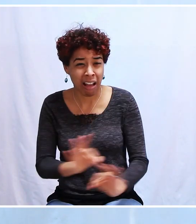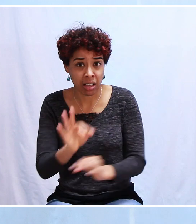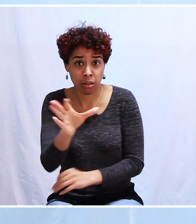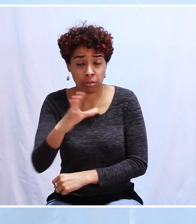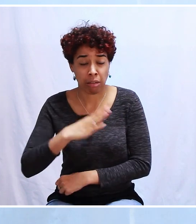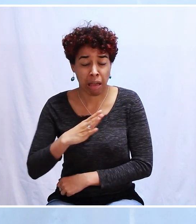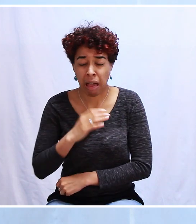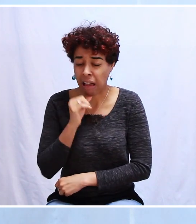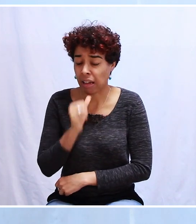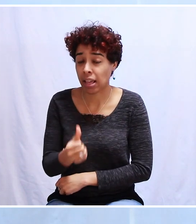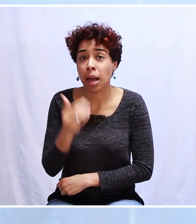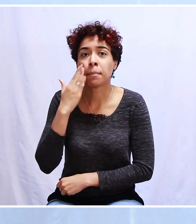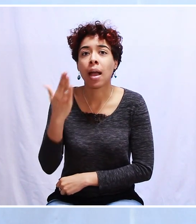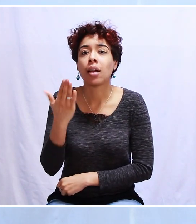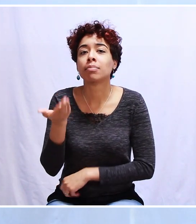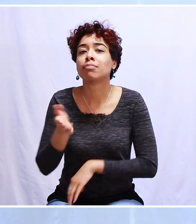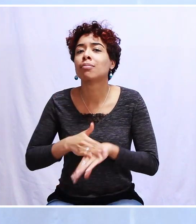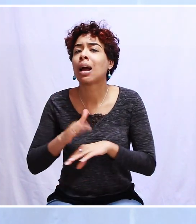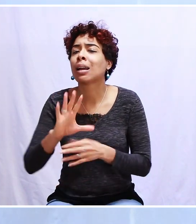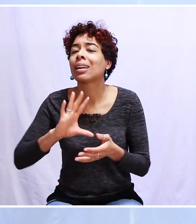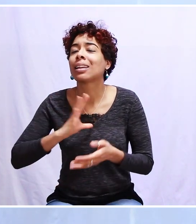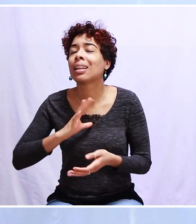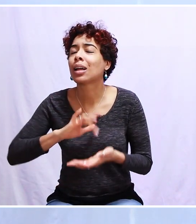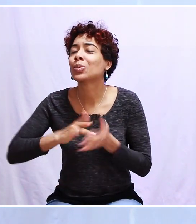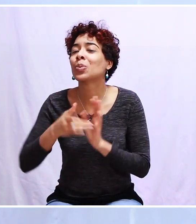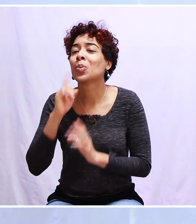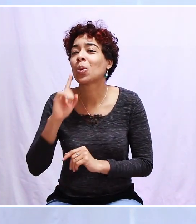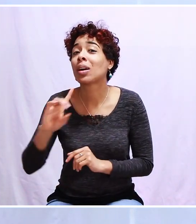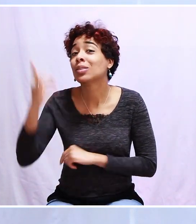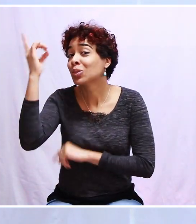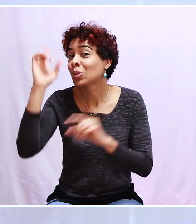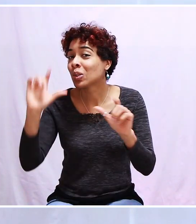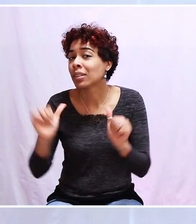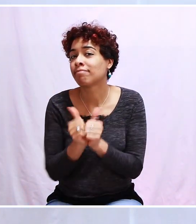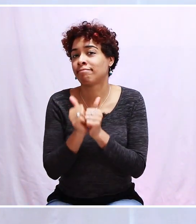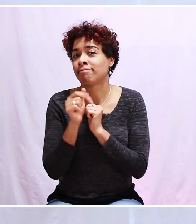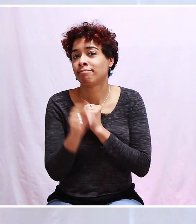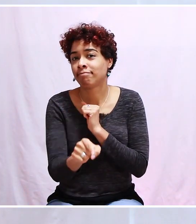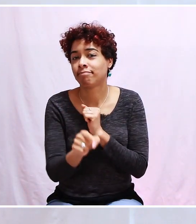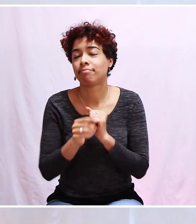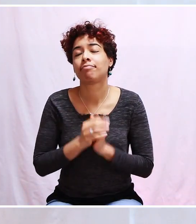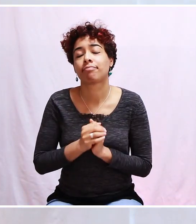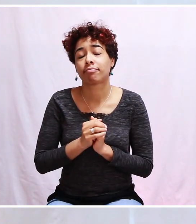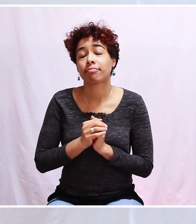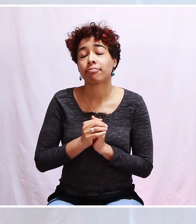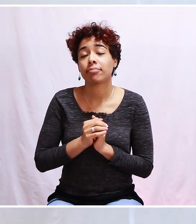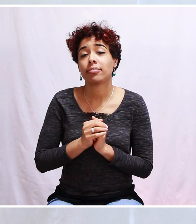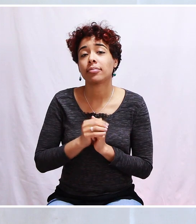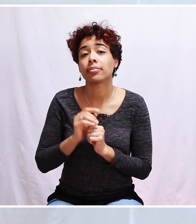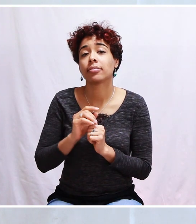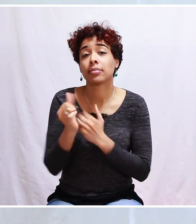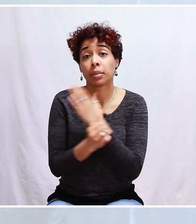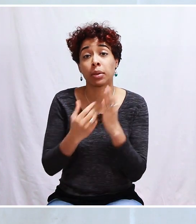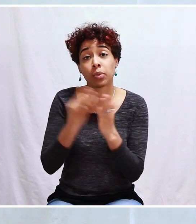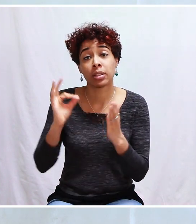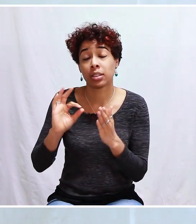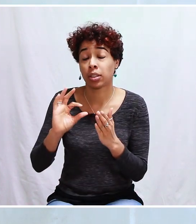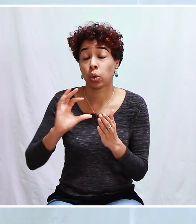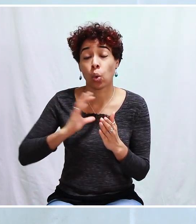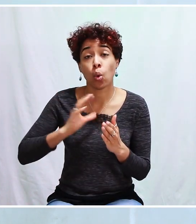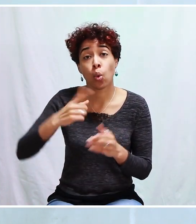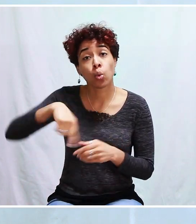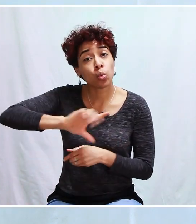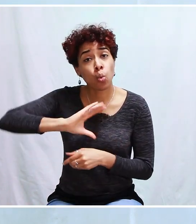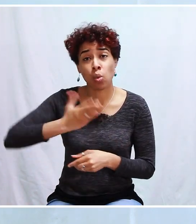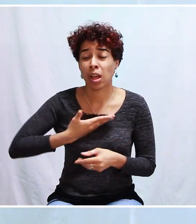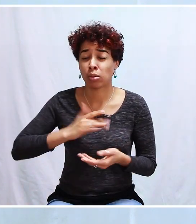rien, mais il a tout, parce qu'il a Dieu. La Bible nous dit que on a tout reçu en Jésus-Christ.